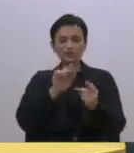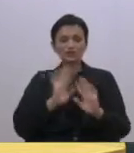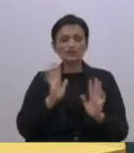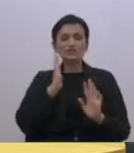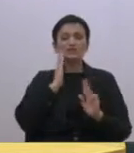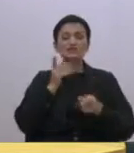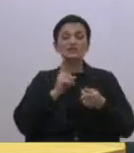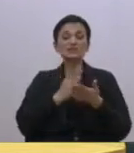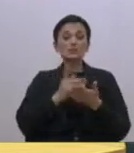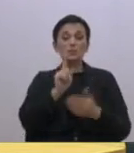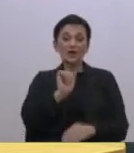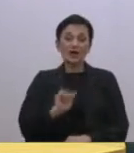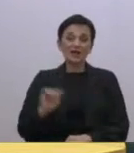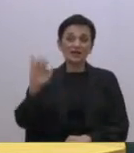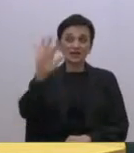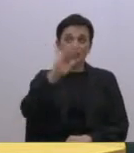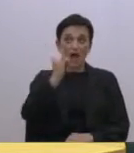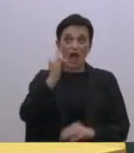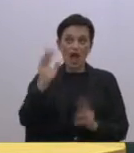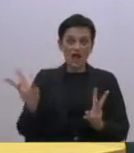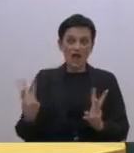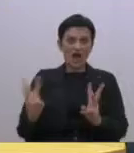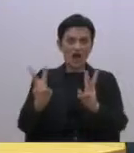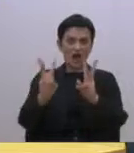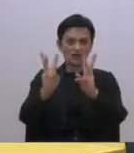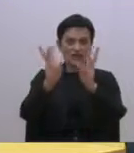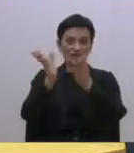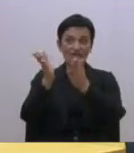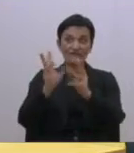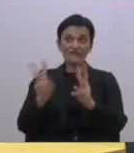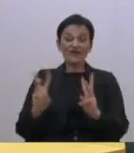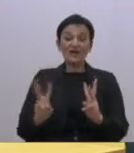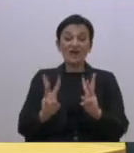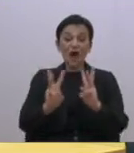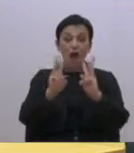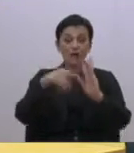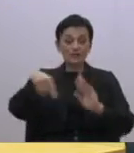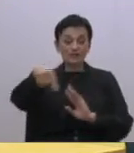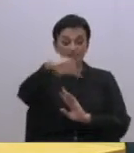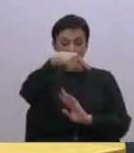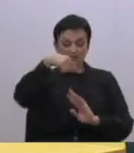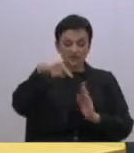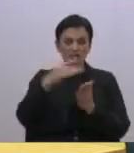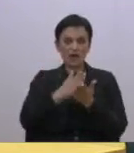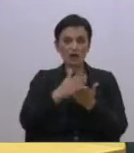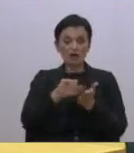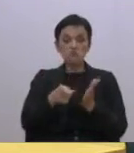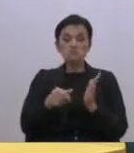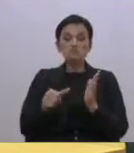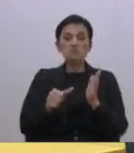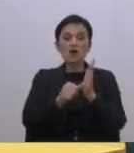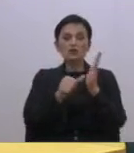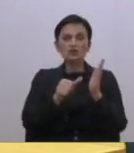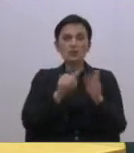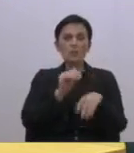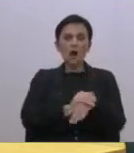სინამდვილეში დასავლეთში რო ახლა ხანძარი მძინვარებს, აი ეს ხანძარია, რომლის მეშვეობითაც